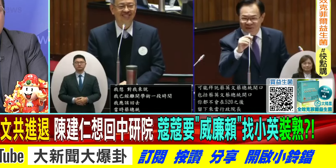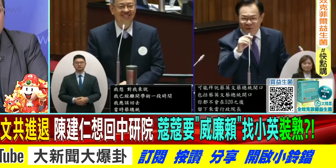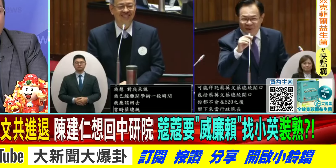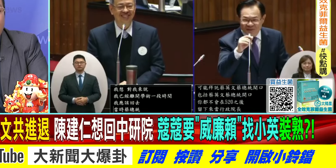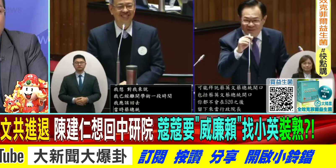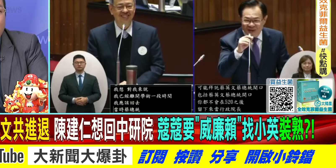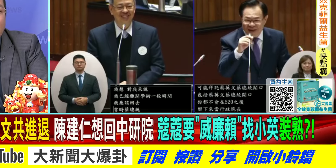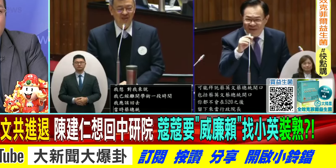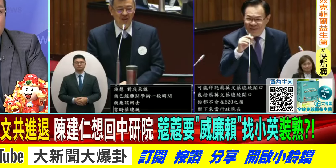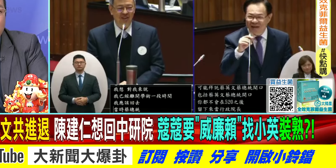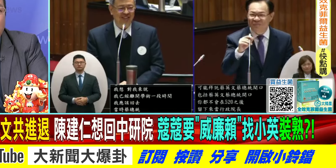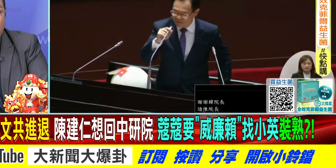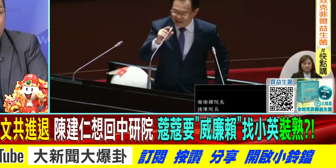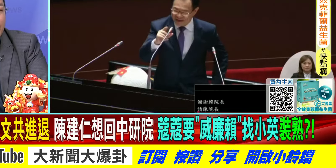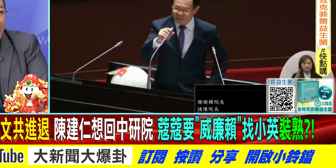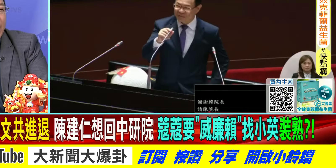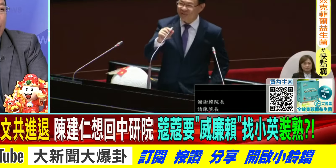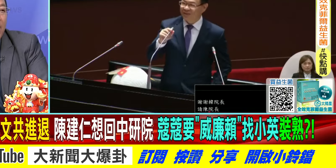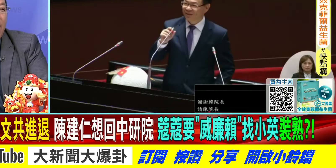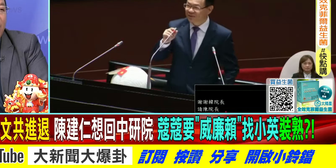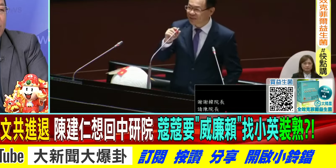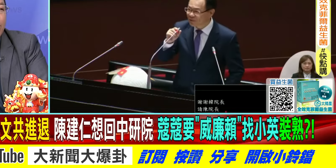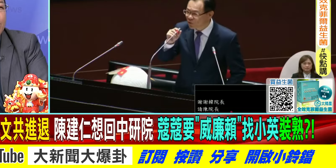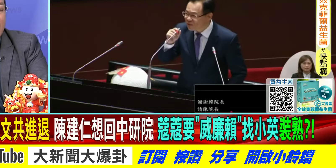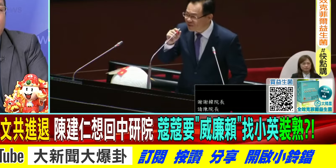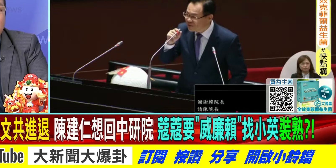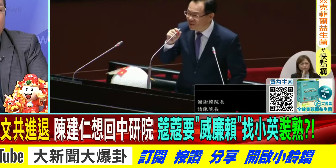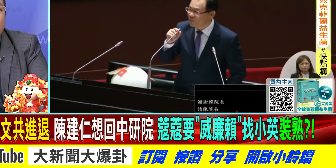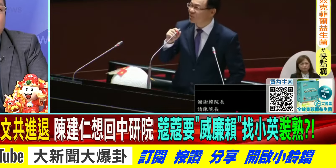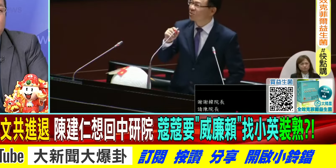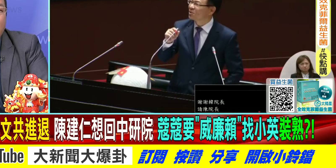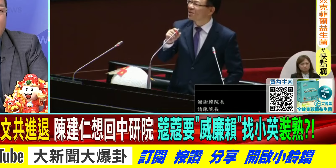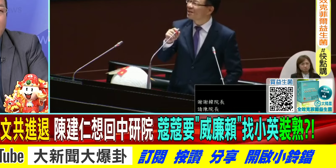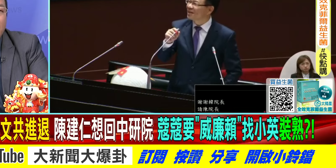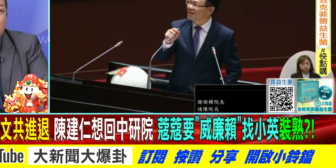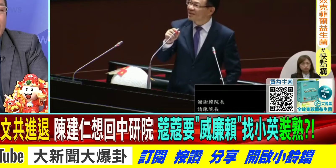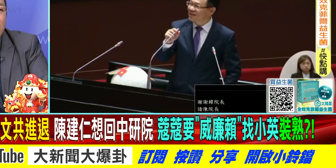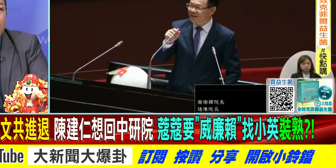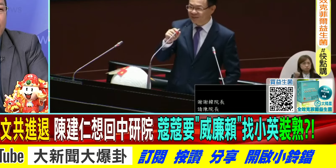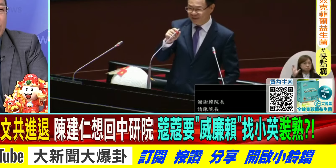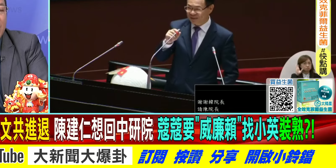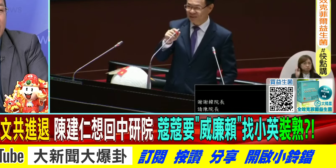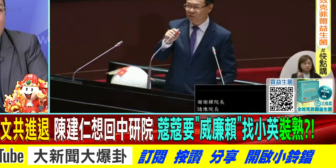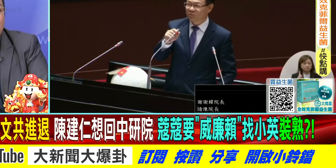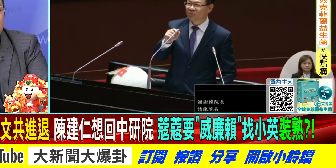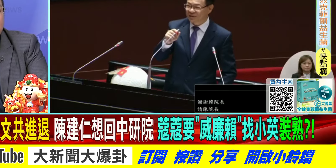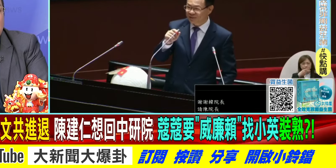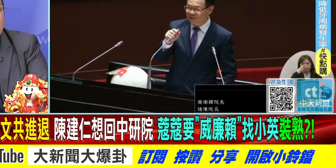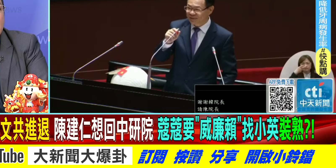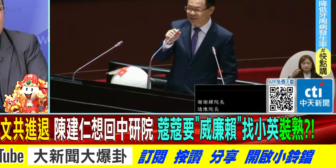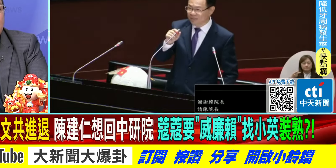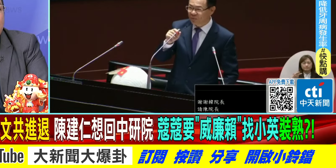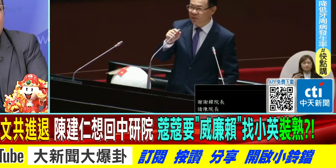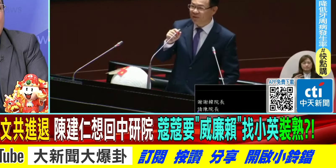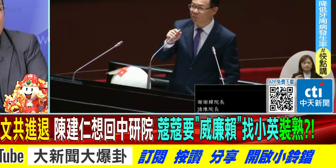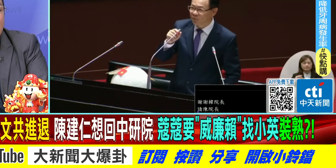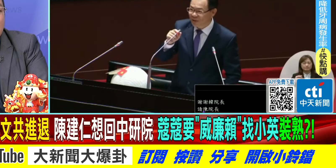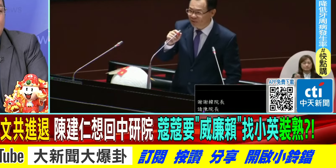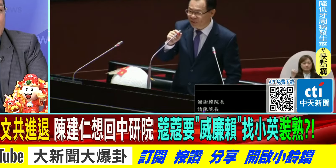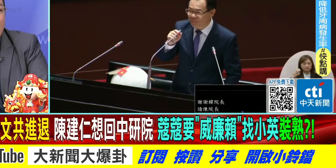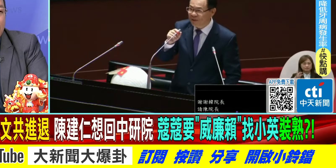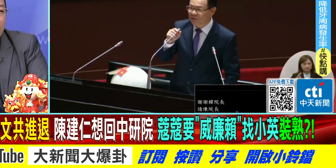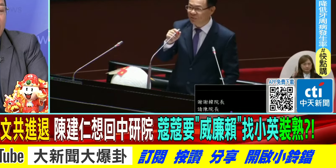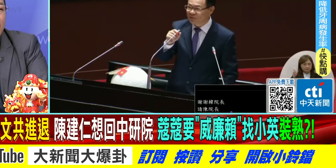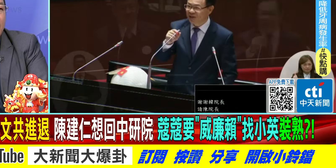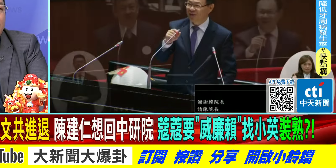建仁是不是符合他那样的需求，我也会打一个问号。目前为止我看不出来赖清德会有想沿用陈建仁继续让他